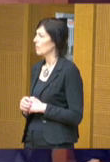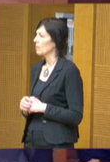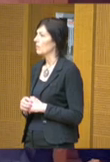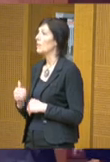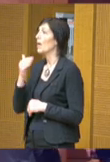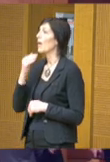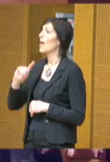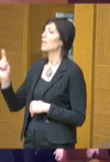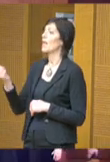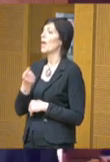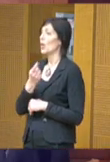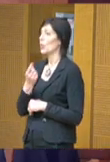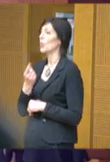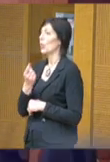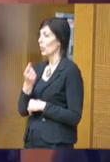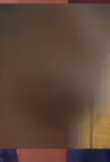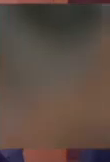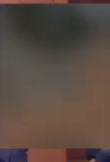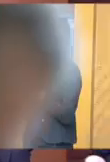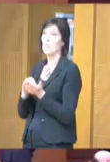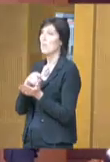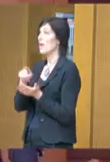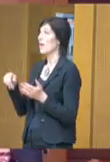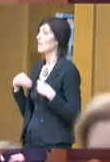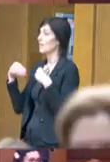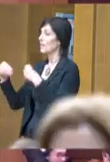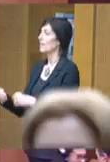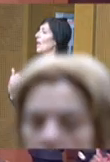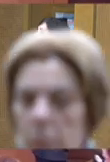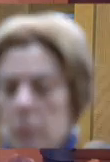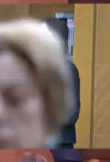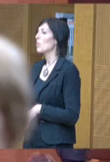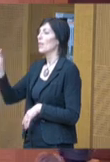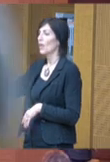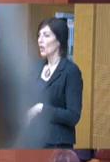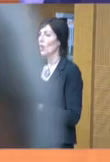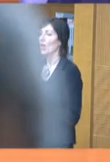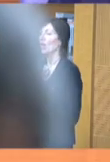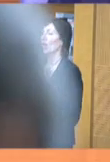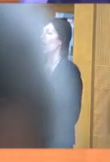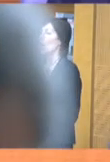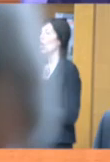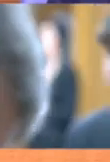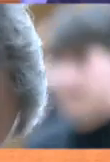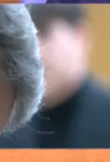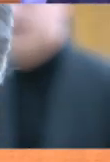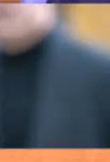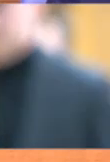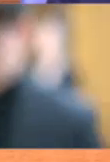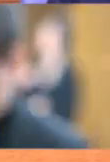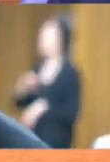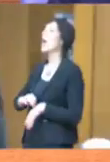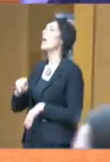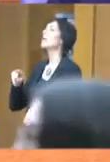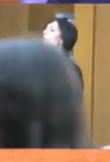Grazie a tutti intanto per la presenza, un grazie particolare al nostro questore, l'onorevole Alessandro